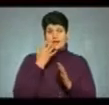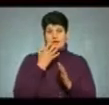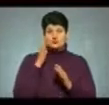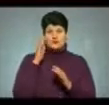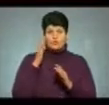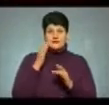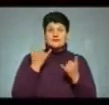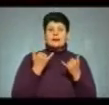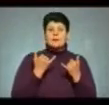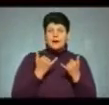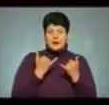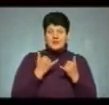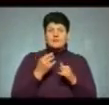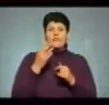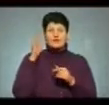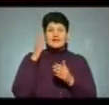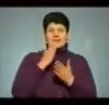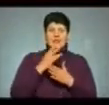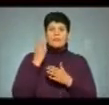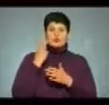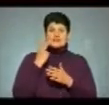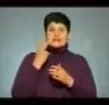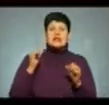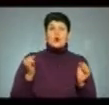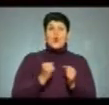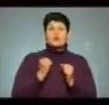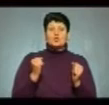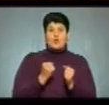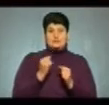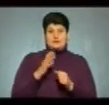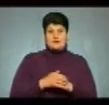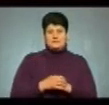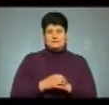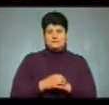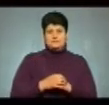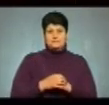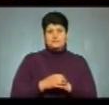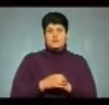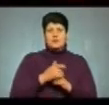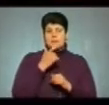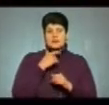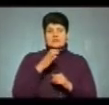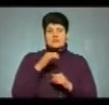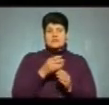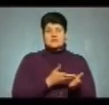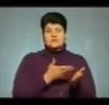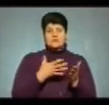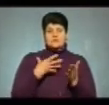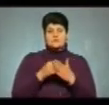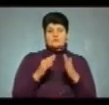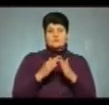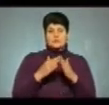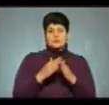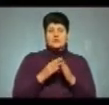та вода тече з крана постійно, але вона холодна. Пані Світлана запрошує нас до свого помешкання.